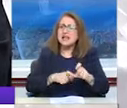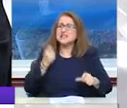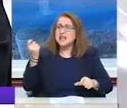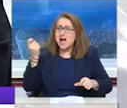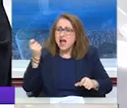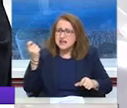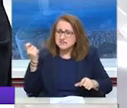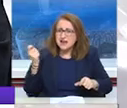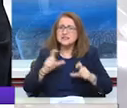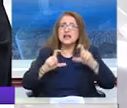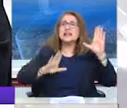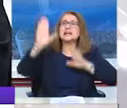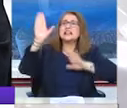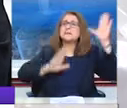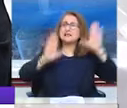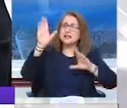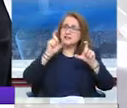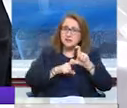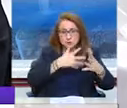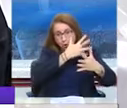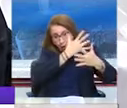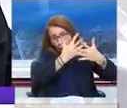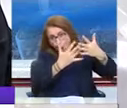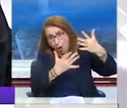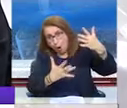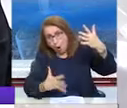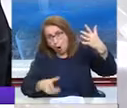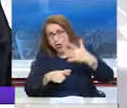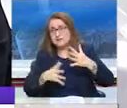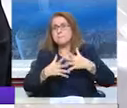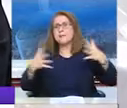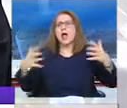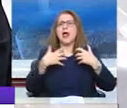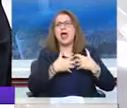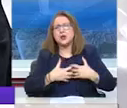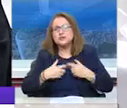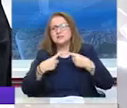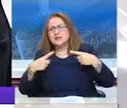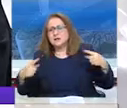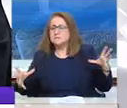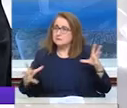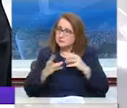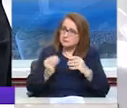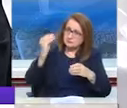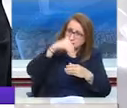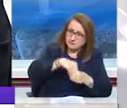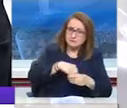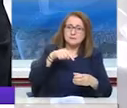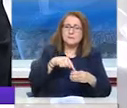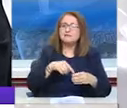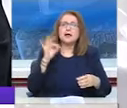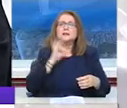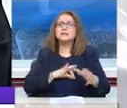και χρηματιστηριακές και εταιρείες χαρτοφυλακίου. Οι επιχειρήσεις που εντάσσονται στο πλαίσιο 2 λαμβάνουν τα ακόλουθα